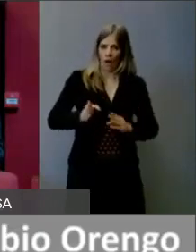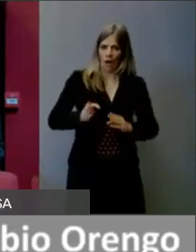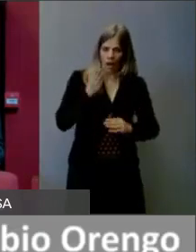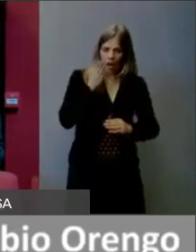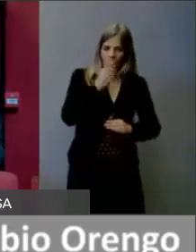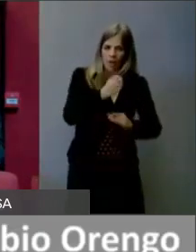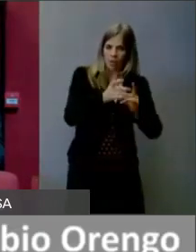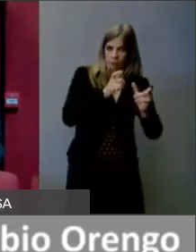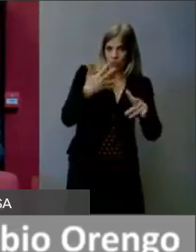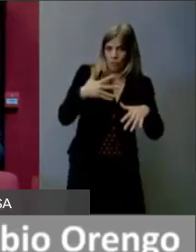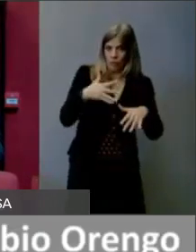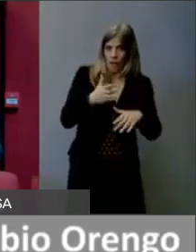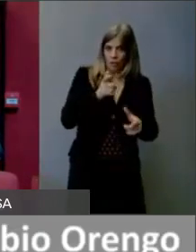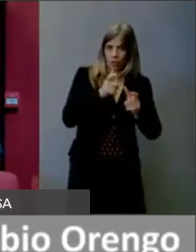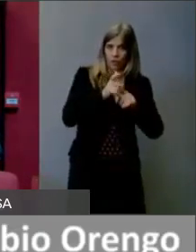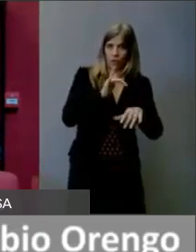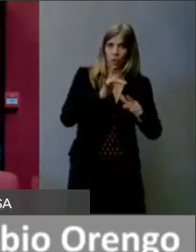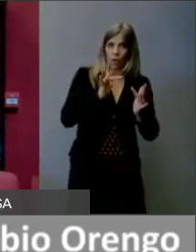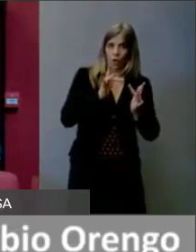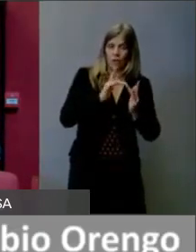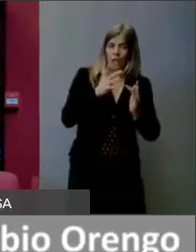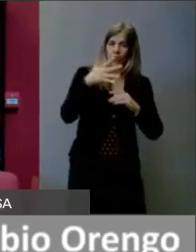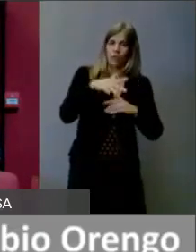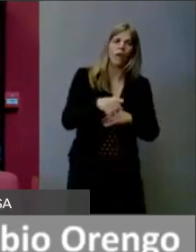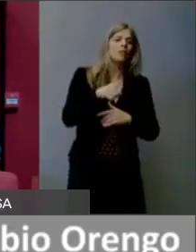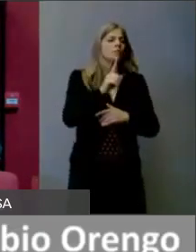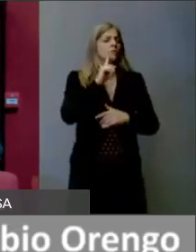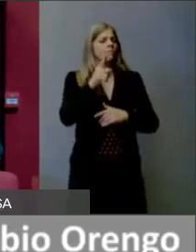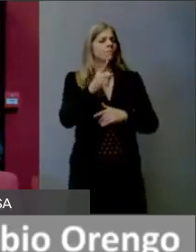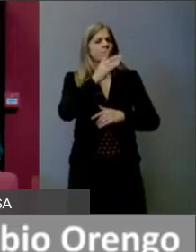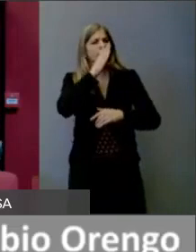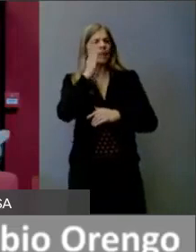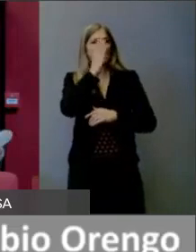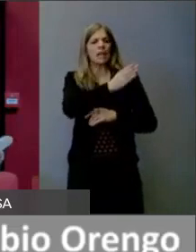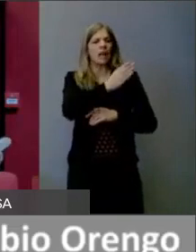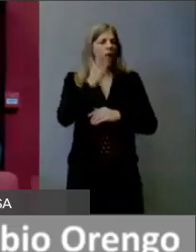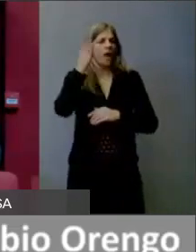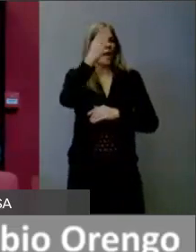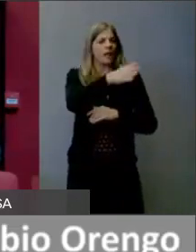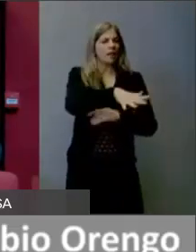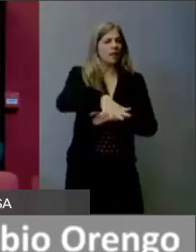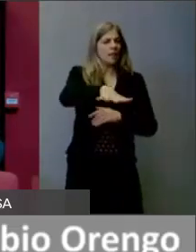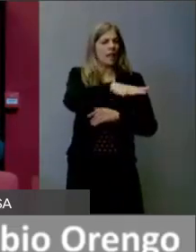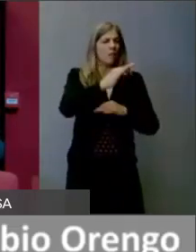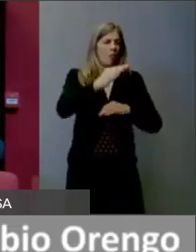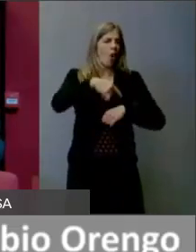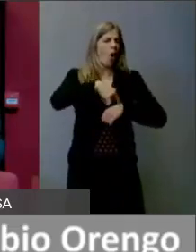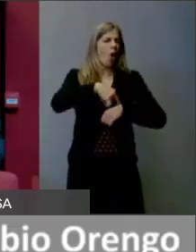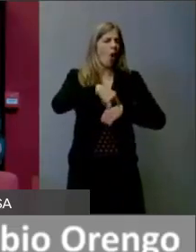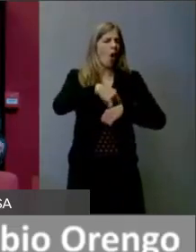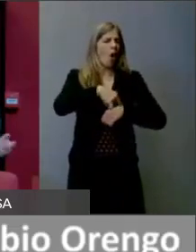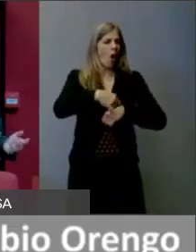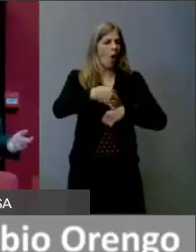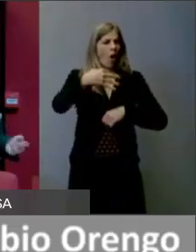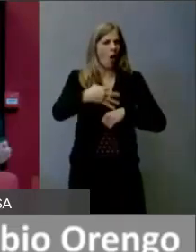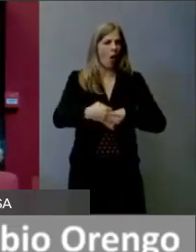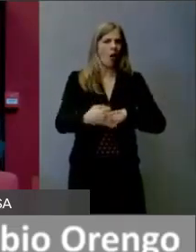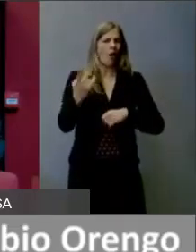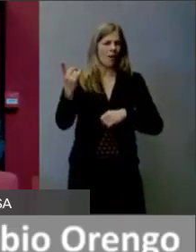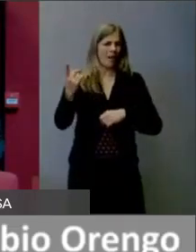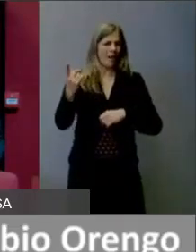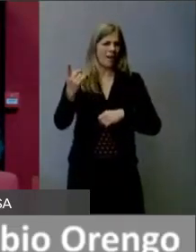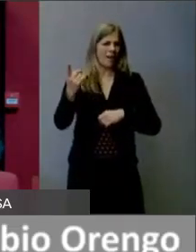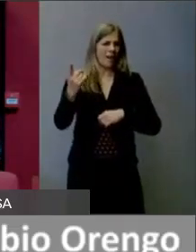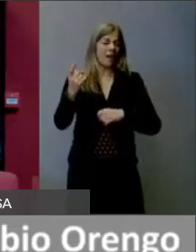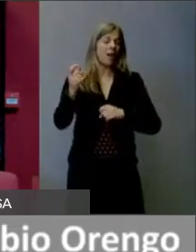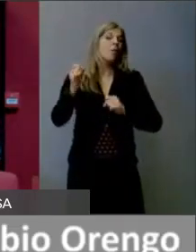locale, di effettuare una verifica in loco, magari nelle ore anche che lei